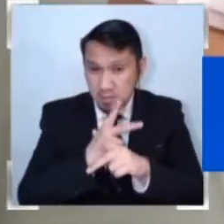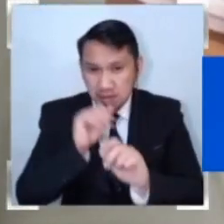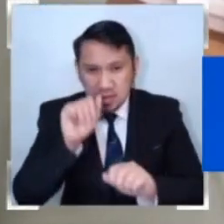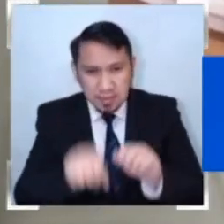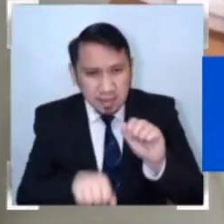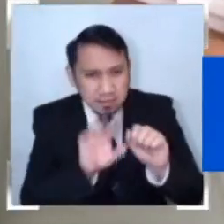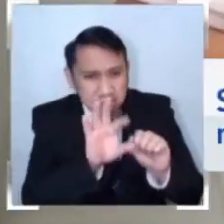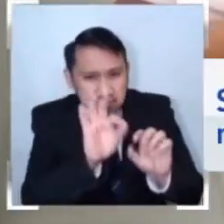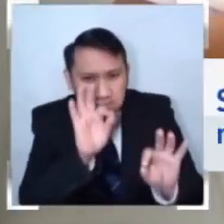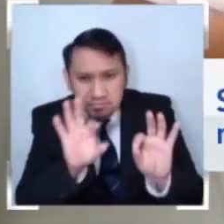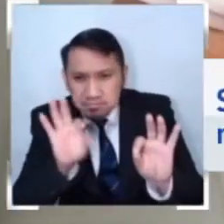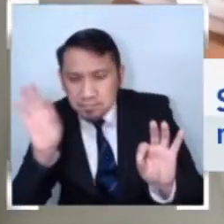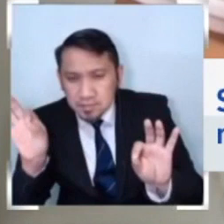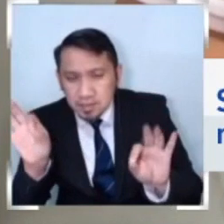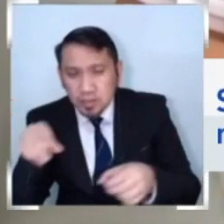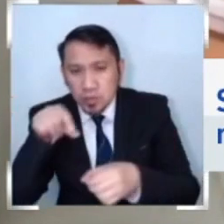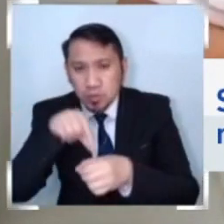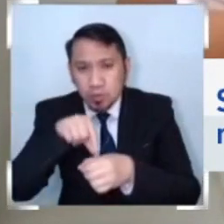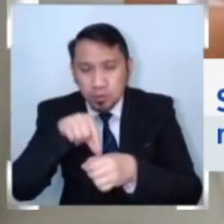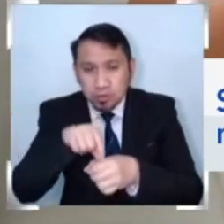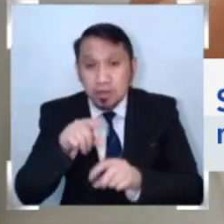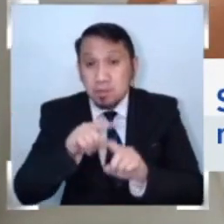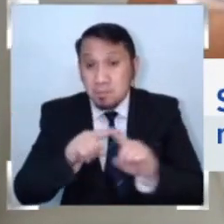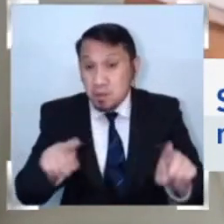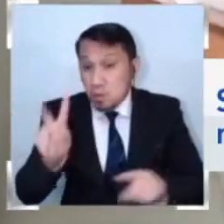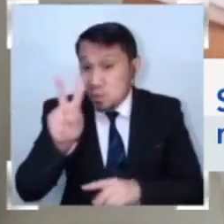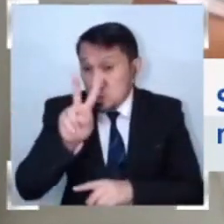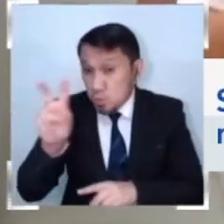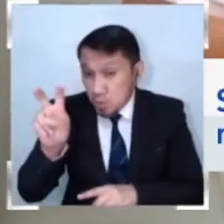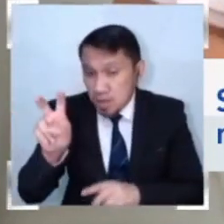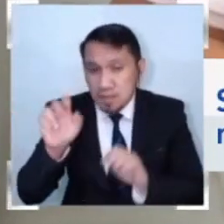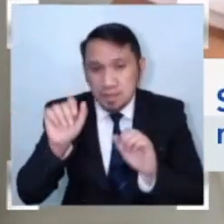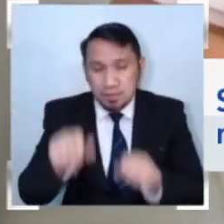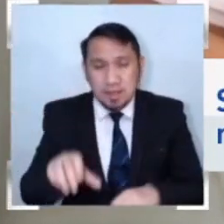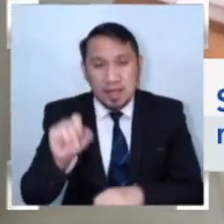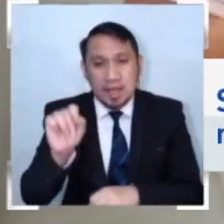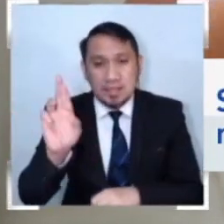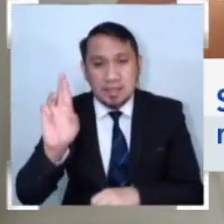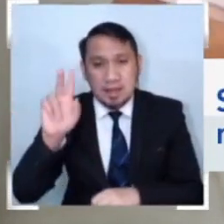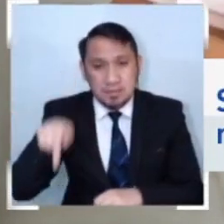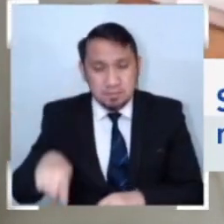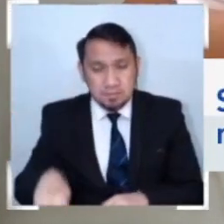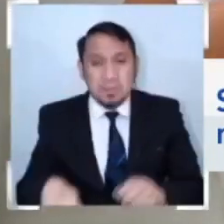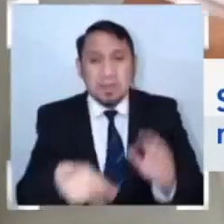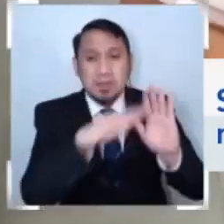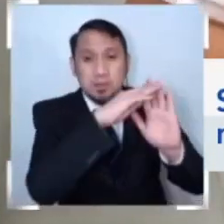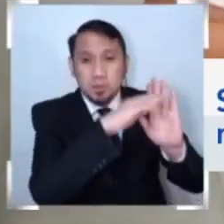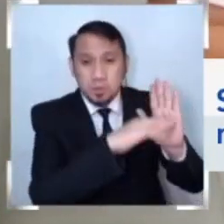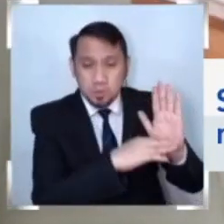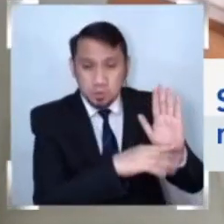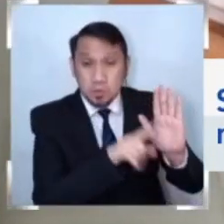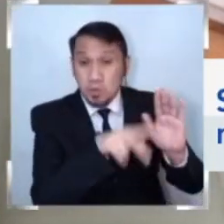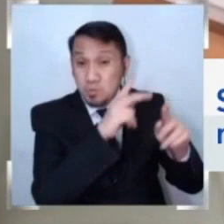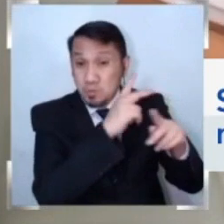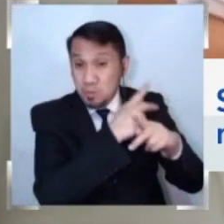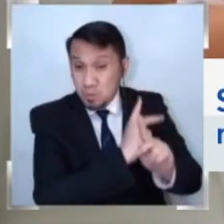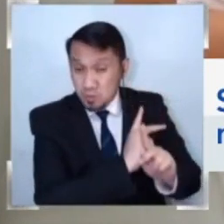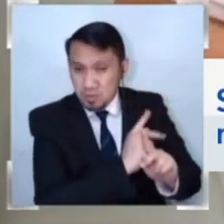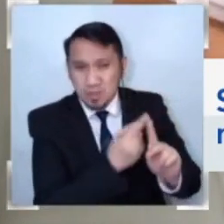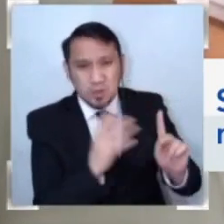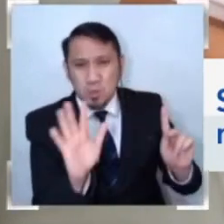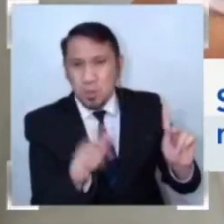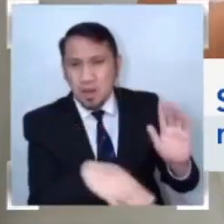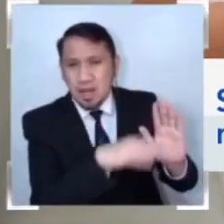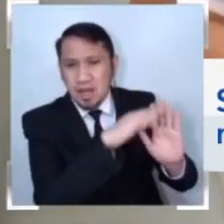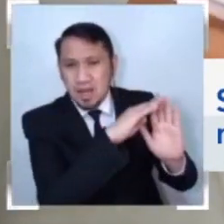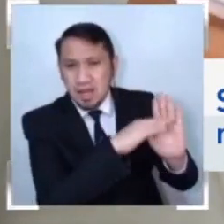at supermarket, pero mahigit 200 lang ang nasa SRP bulletin ng DTI. Ang mga produktong nasa labas ng kanilang listahan,